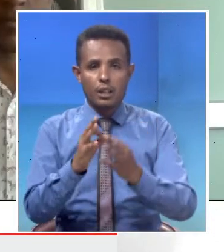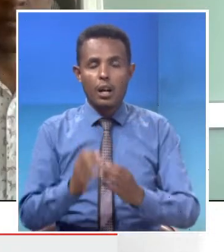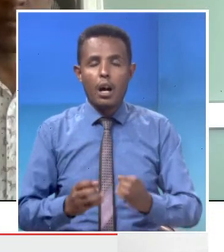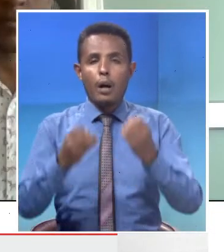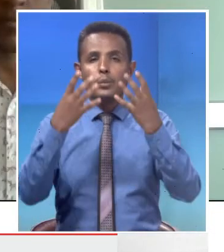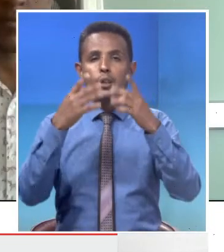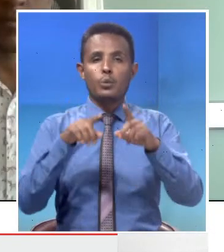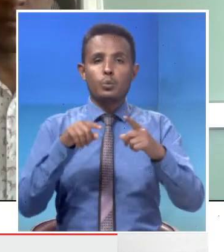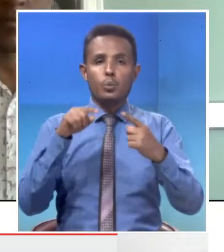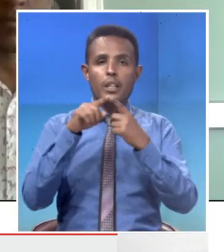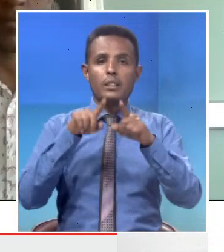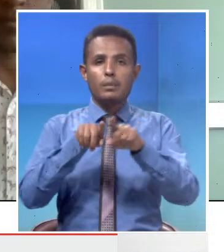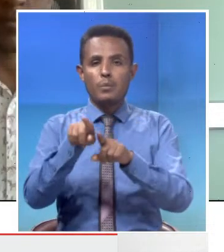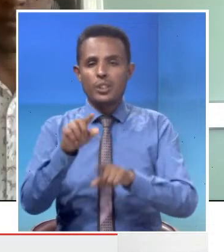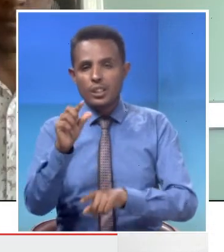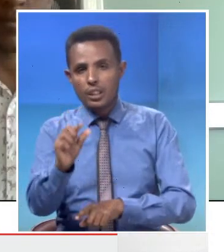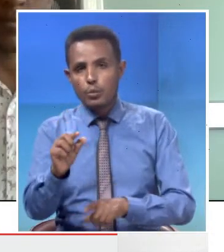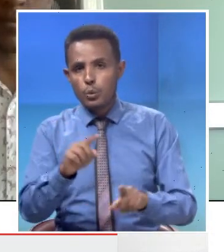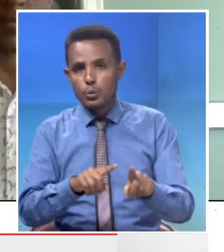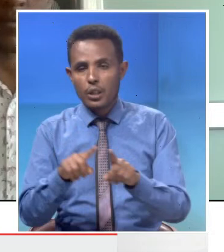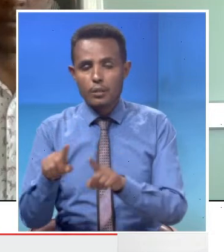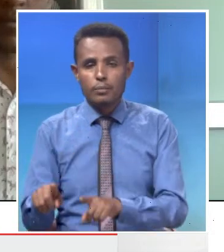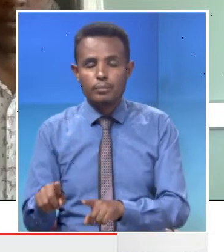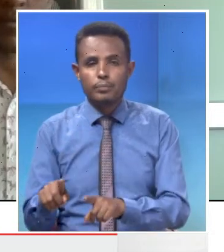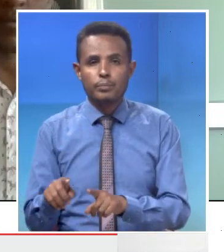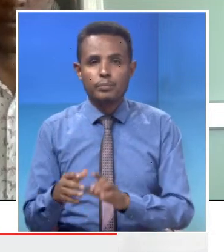ስምምነት፣ ጥቂቶቹ ደግሞ